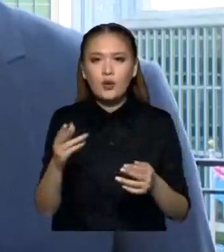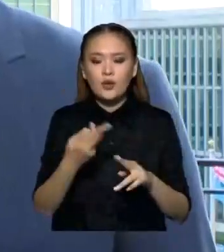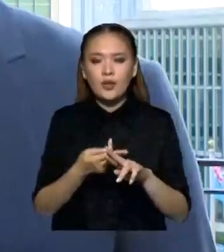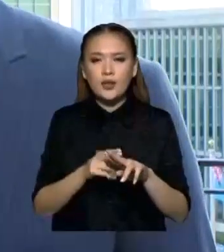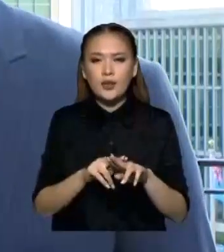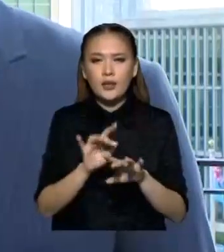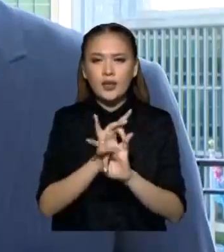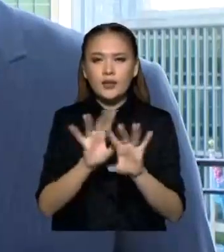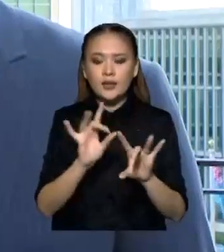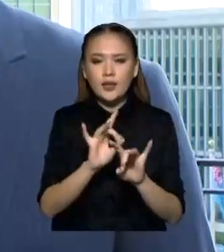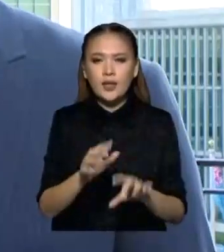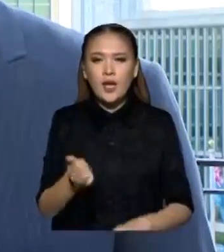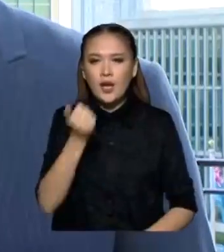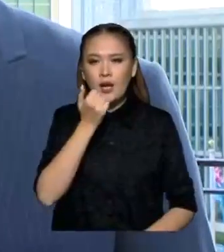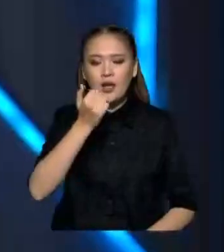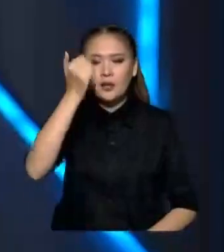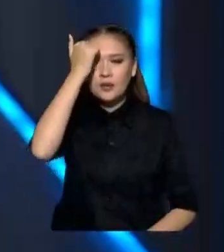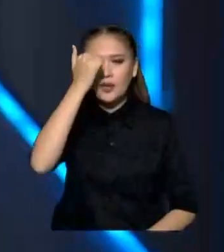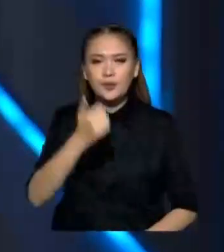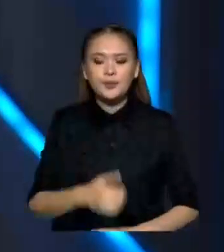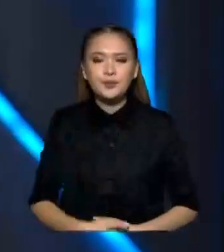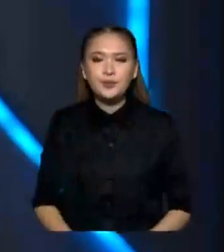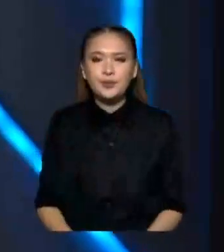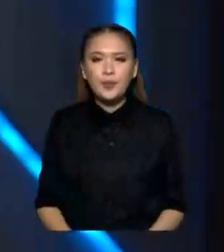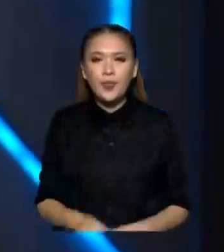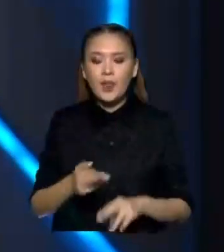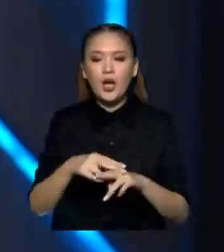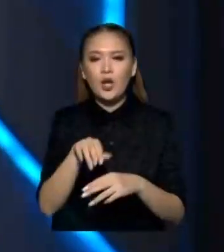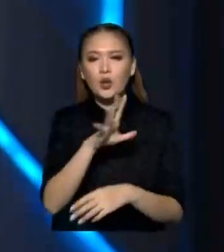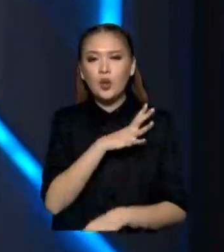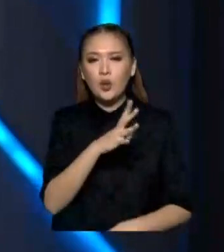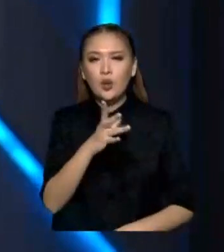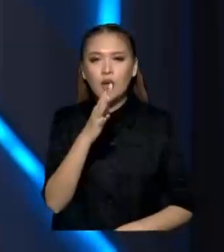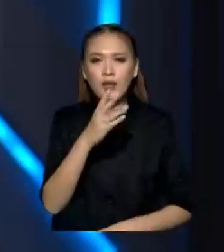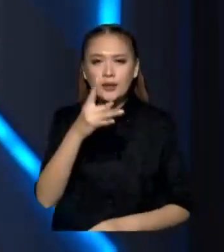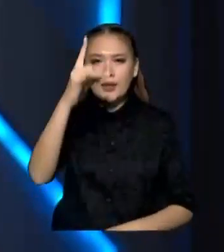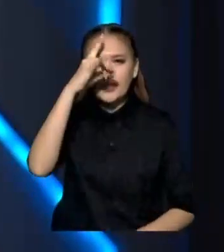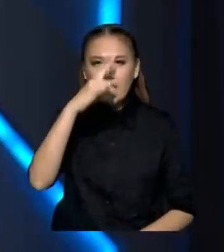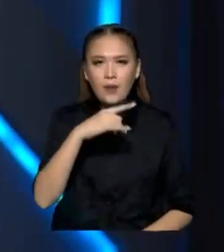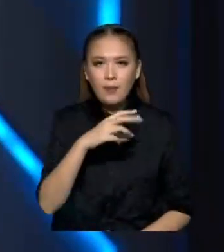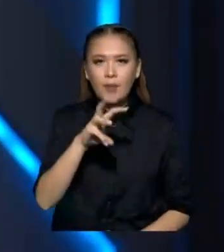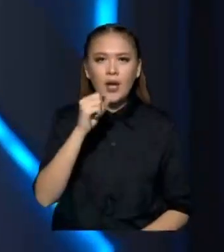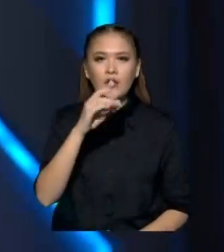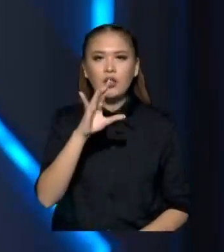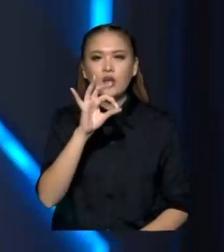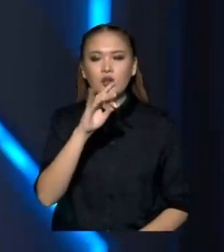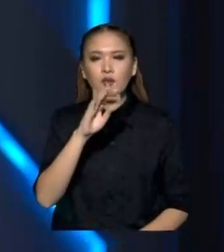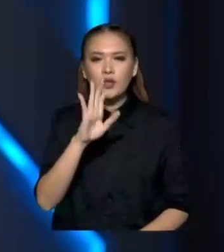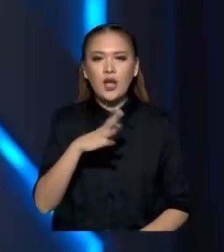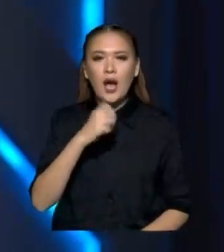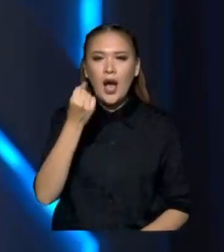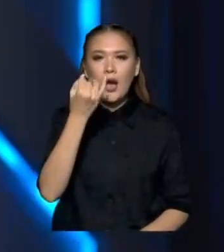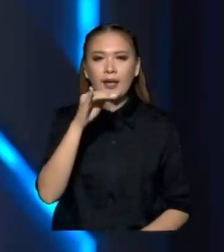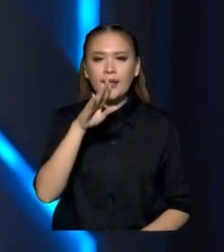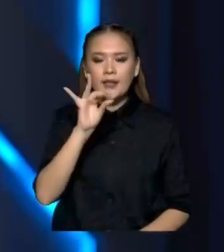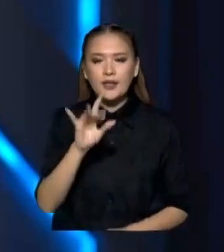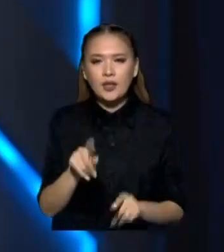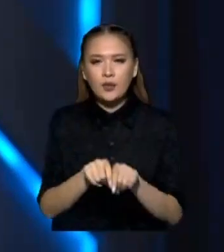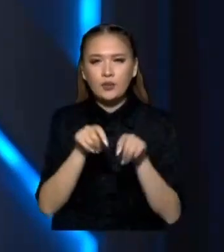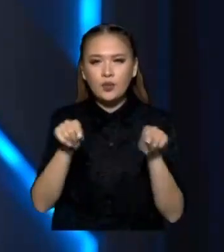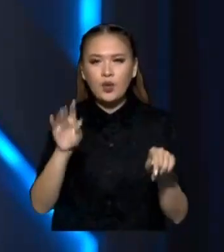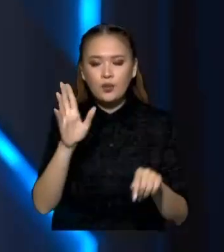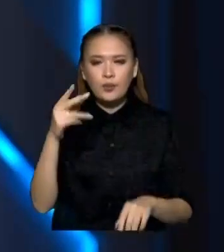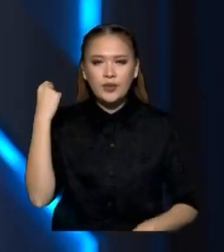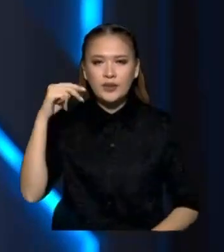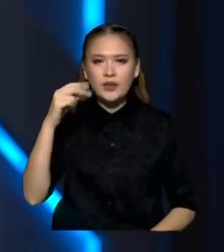Студия. Жақсы, рахмет Тілеген. Көп ұзамай Қазақстанда да Microsoft компаниясының IT зертханасы ашылады.